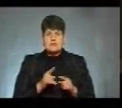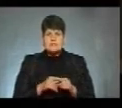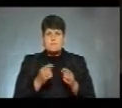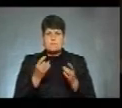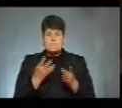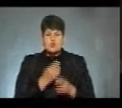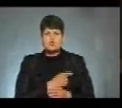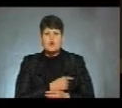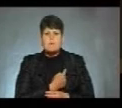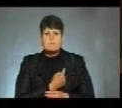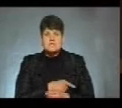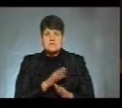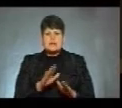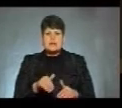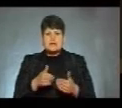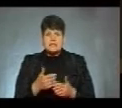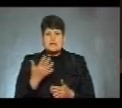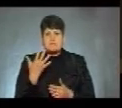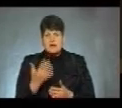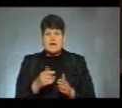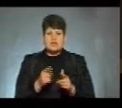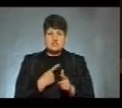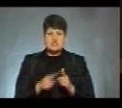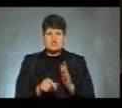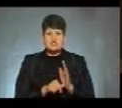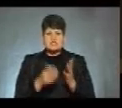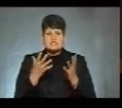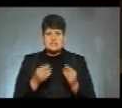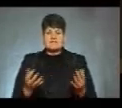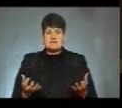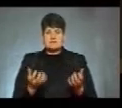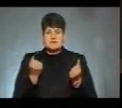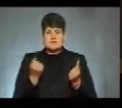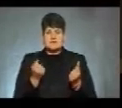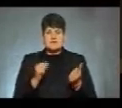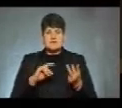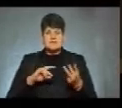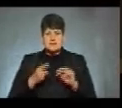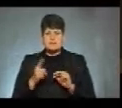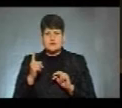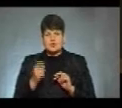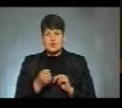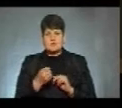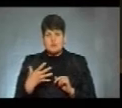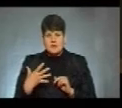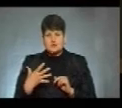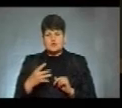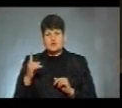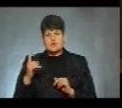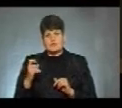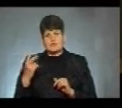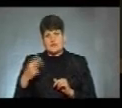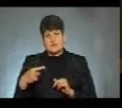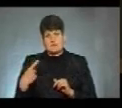медицина надала 5 чи 6 днів спасіння замість 115-ї, 121-ї пану